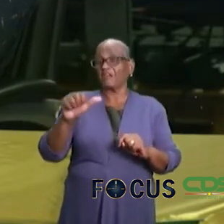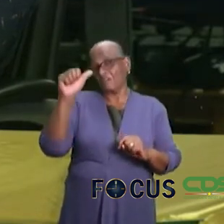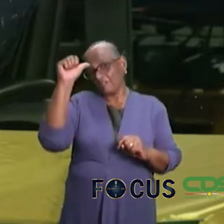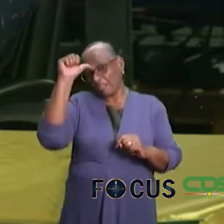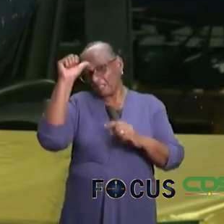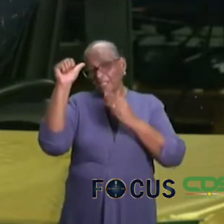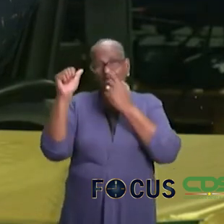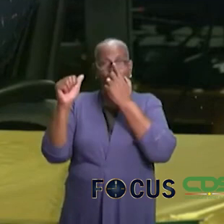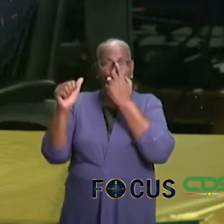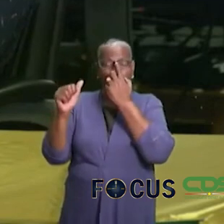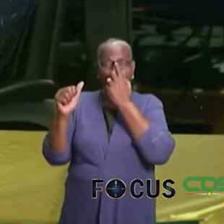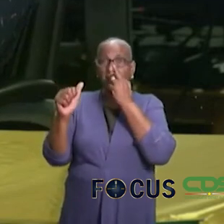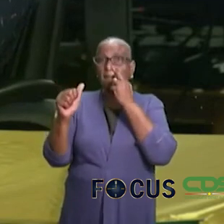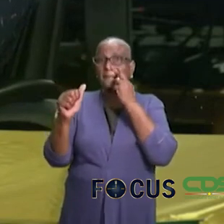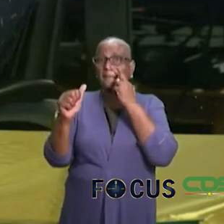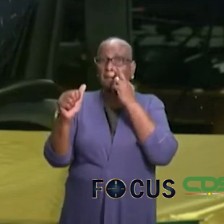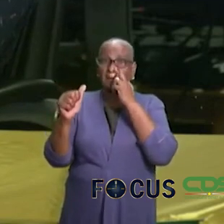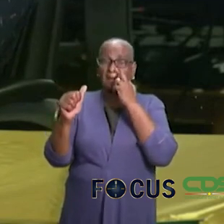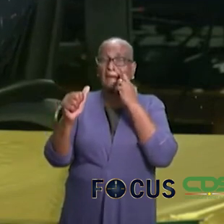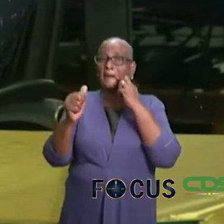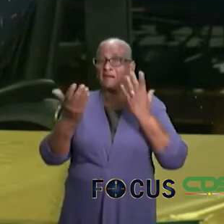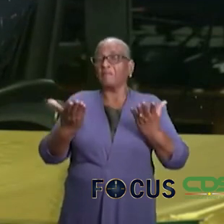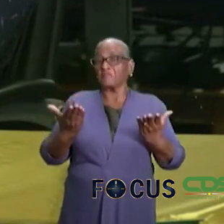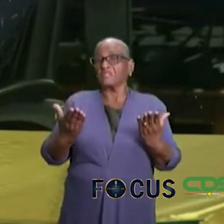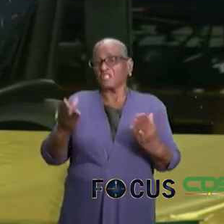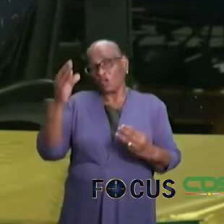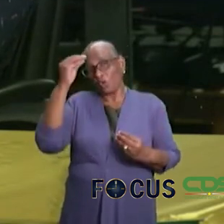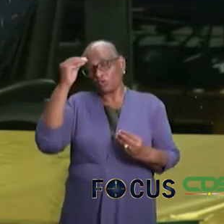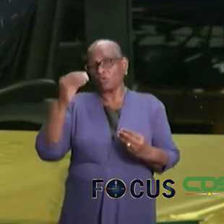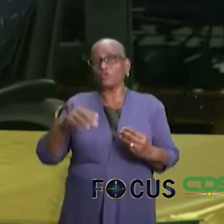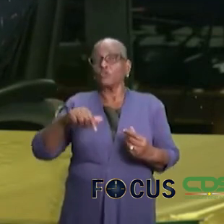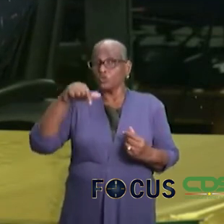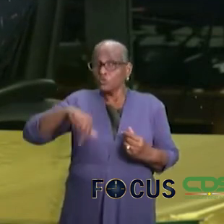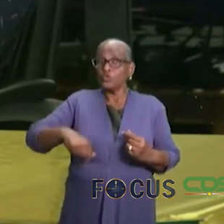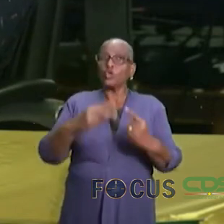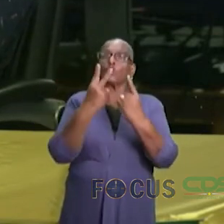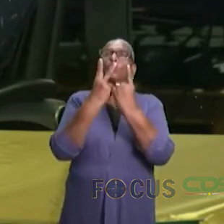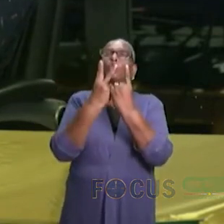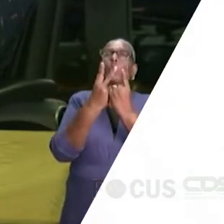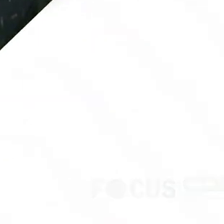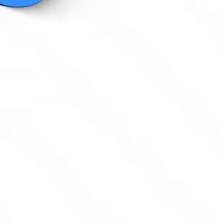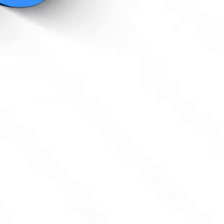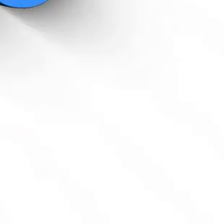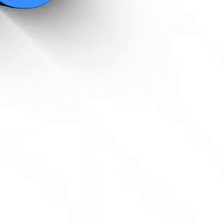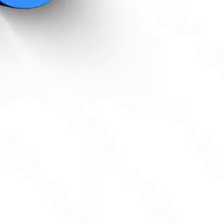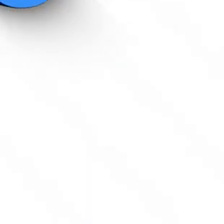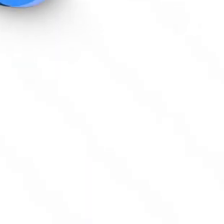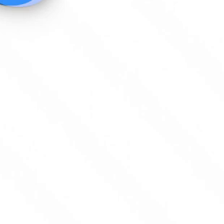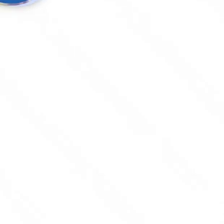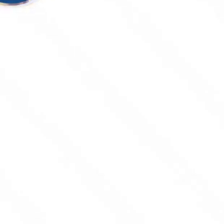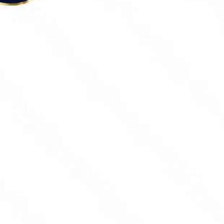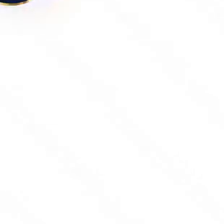mensen die het zo willen onthouden. Maar we hebben 12 nieuwe Delta varianten.